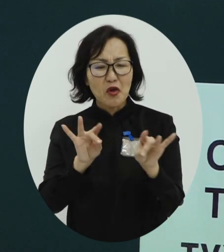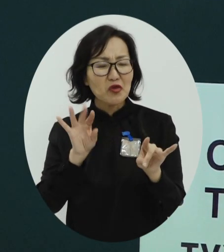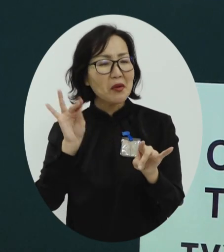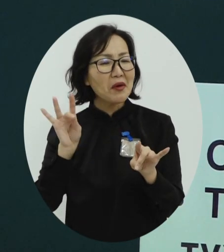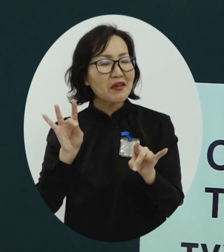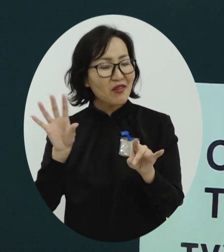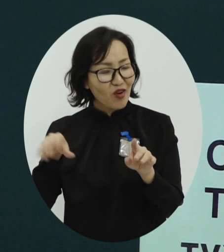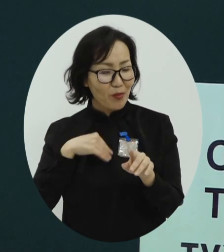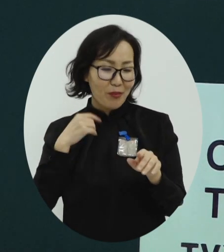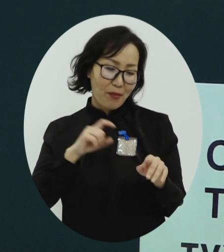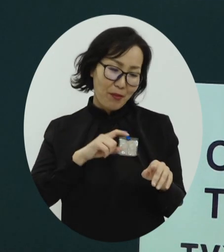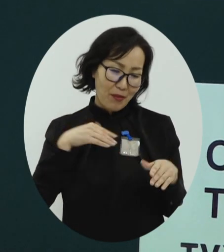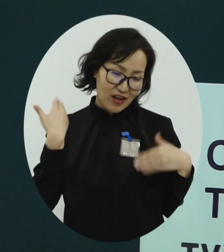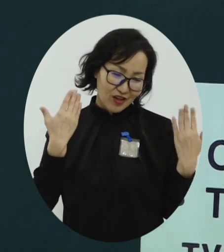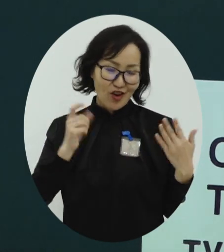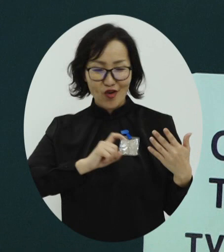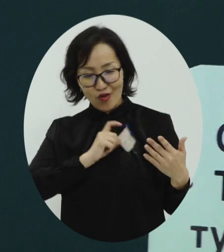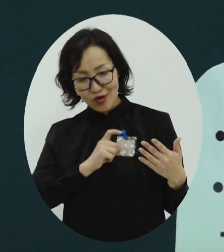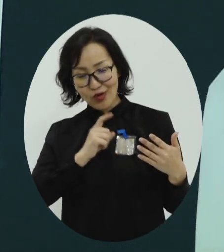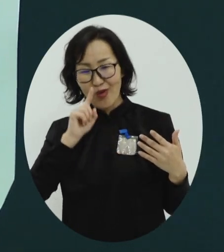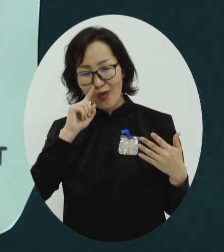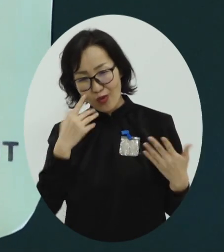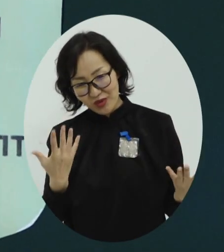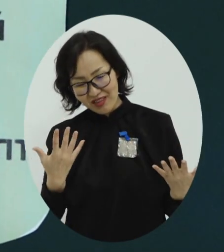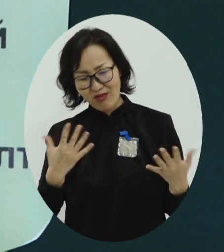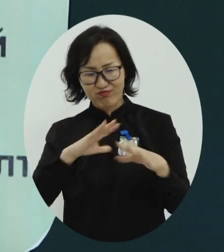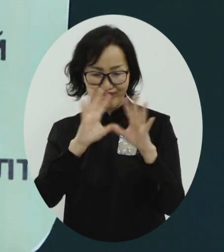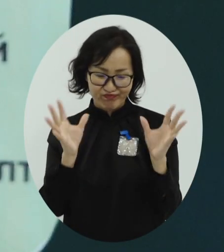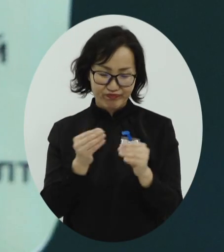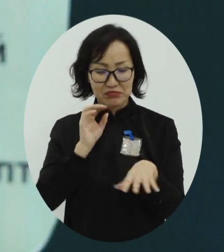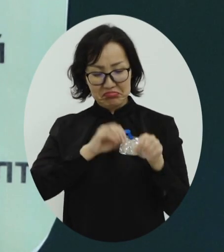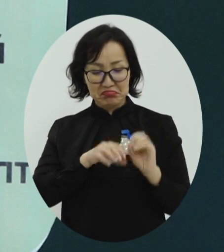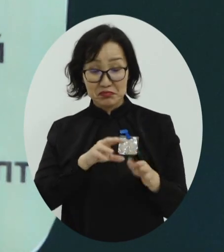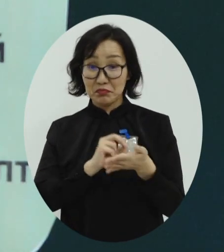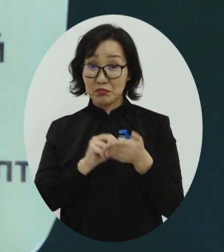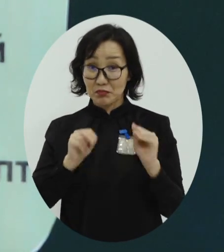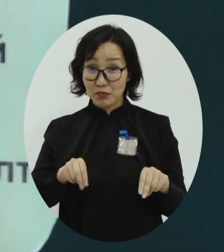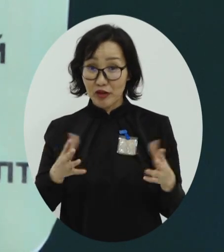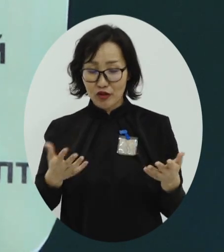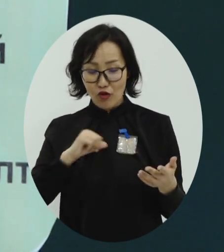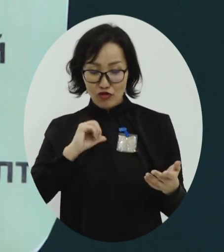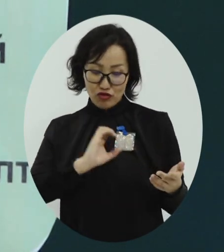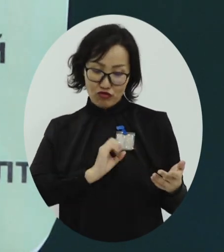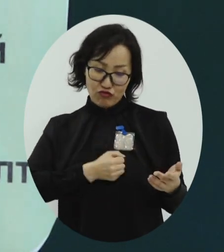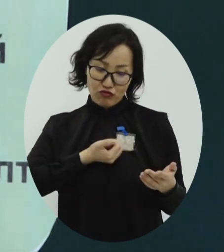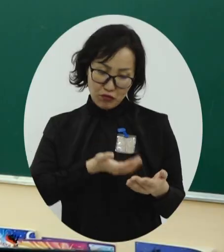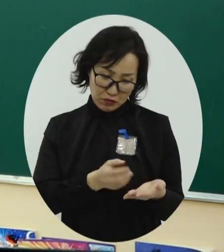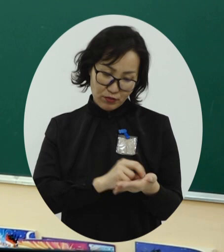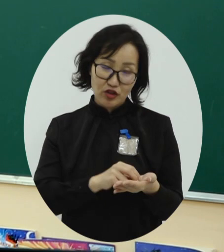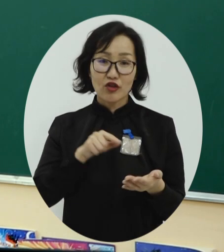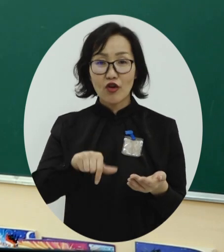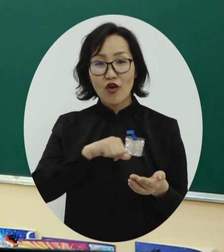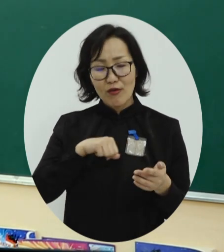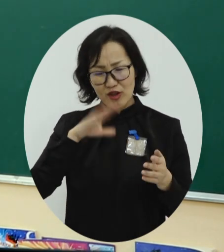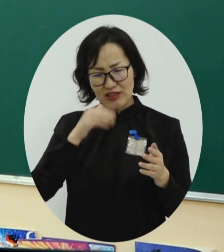үйл явдал, баяртай, хөөртэй, гунигтай зүйлүүдэд бичих нь өөрт төрсөн сэтгэгдлүүдэд бичнэ. Бичгтээ